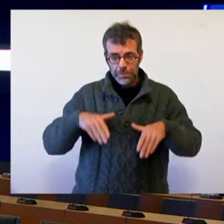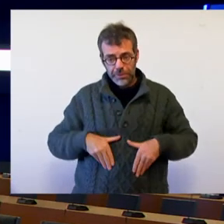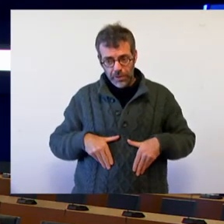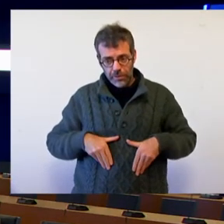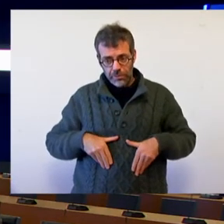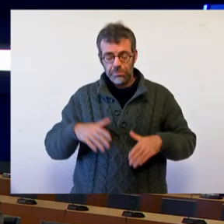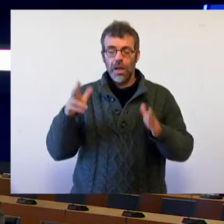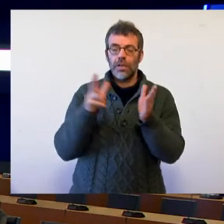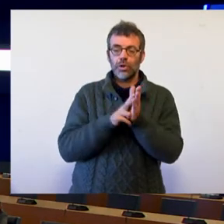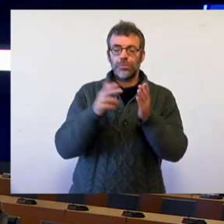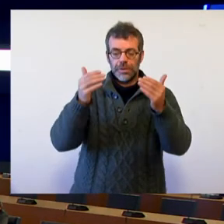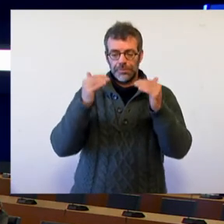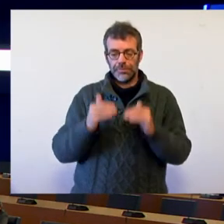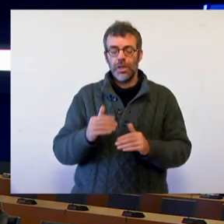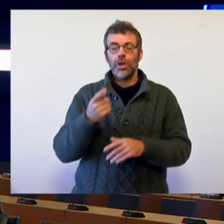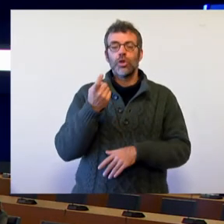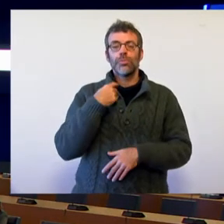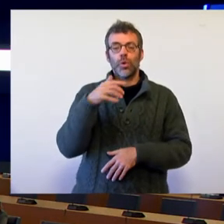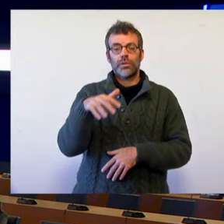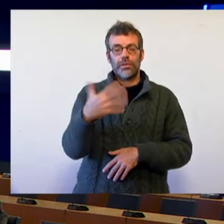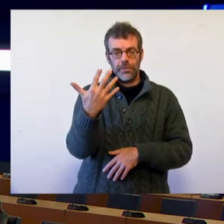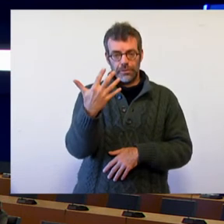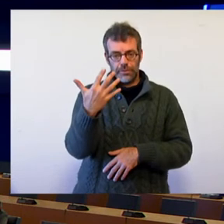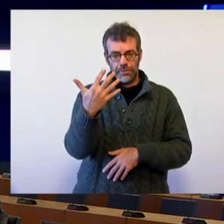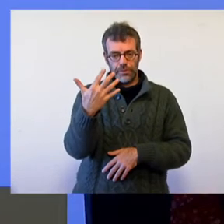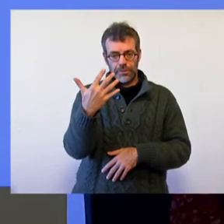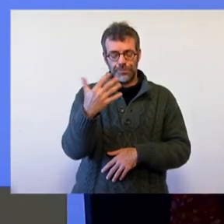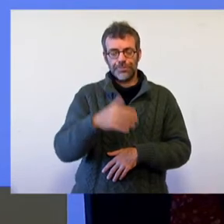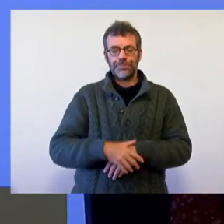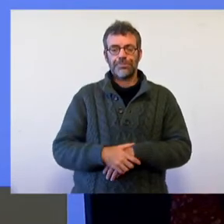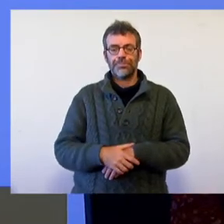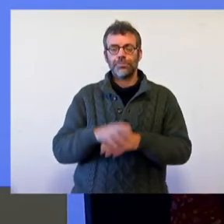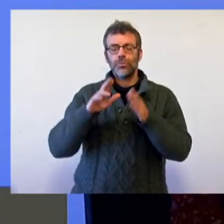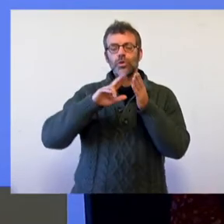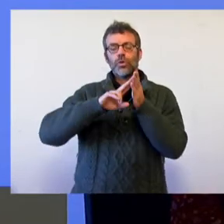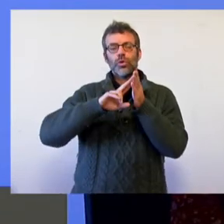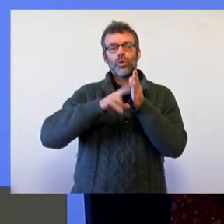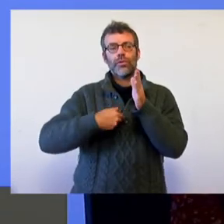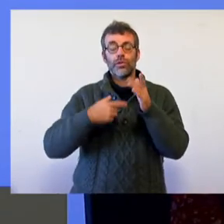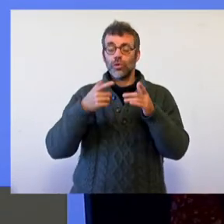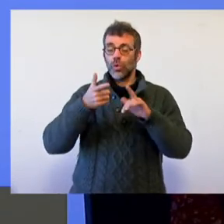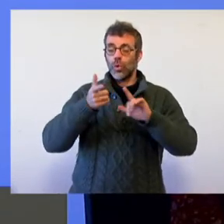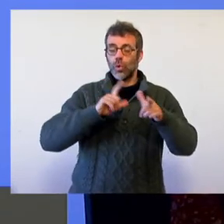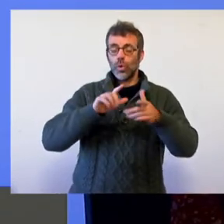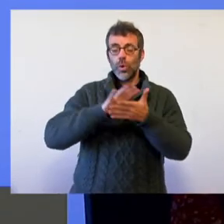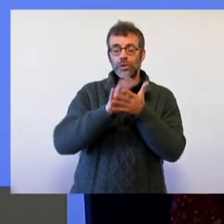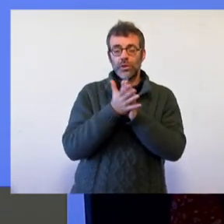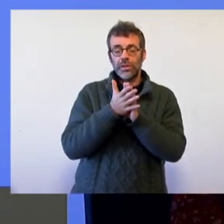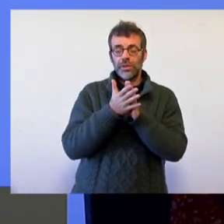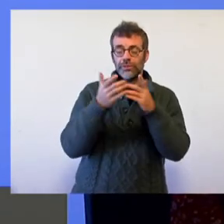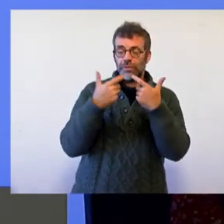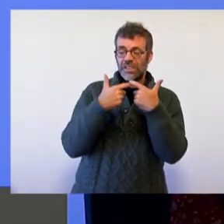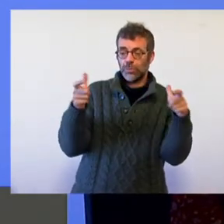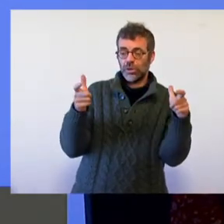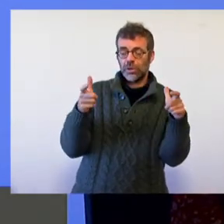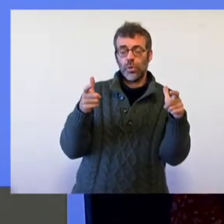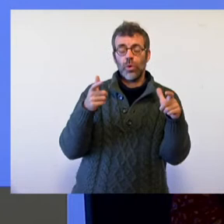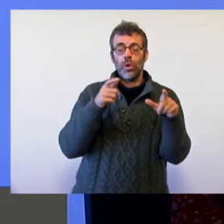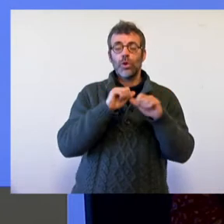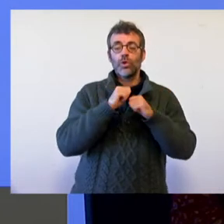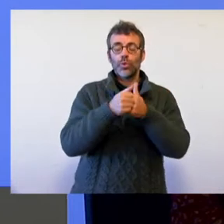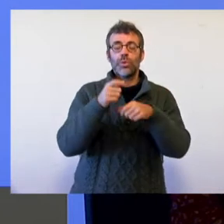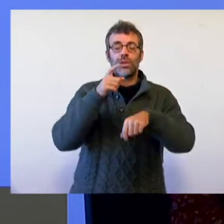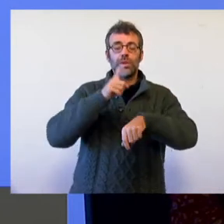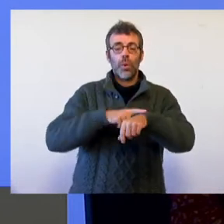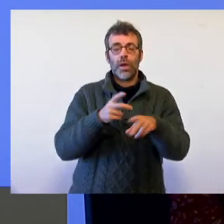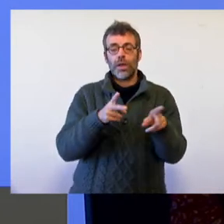s'abstient? Adopté. Affaire numéro 15, convention de mise à disposition de locaux associatifs en créneau horaire. Voilà, c'est un